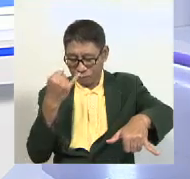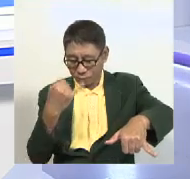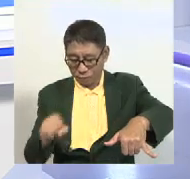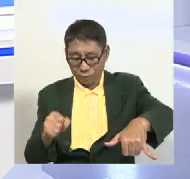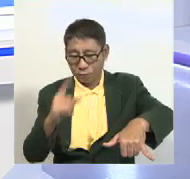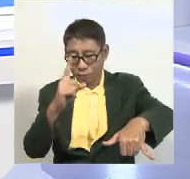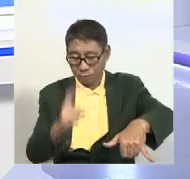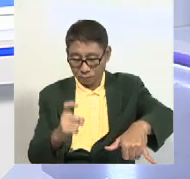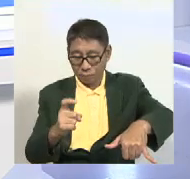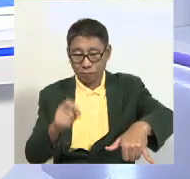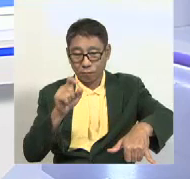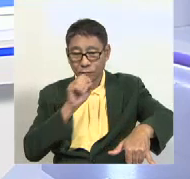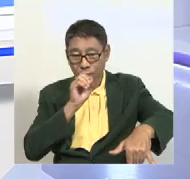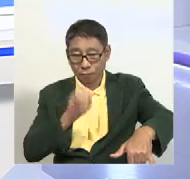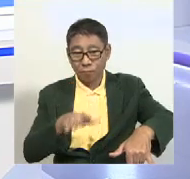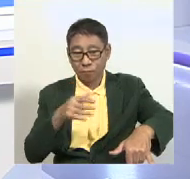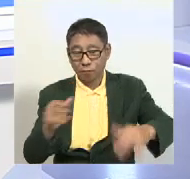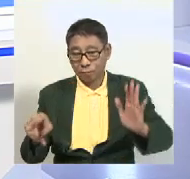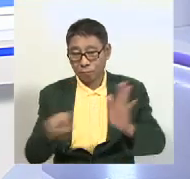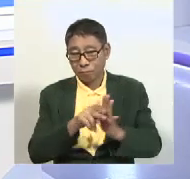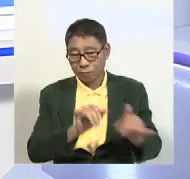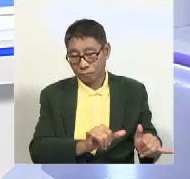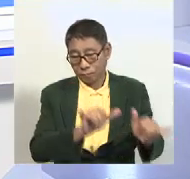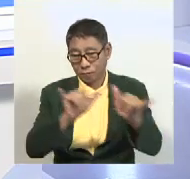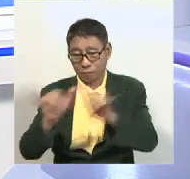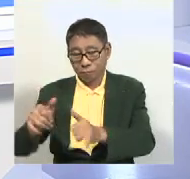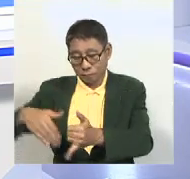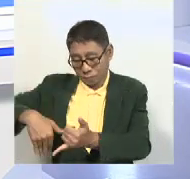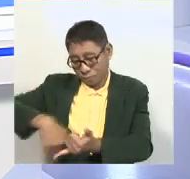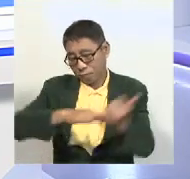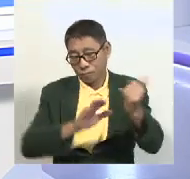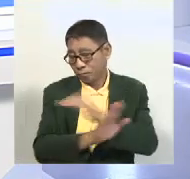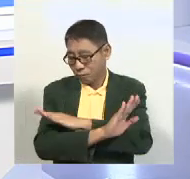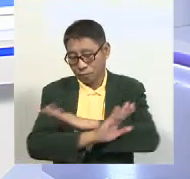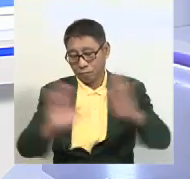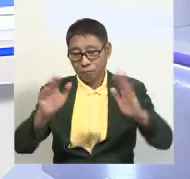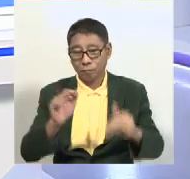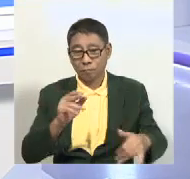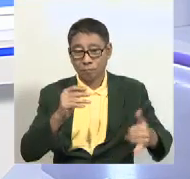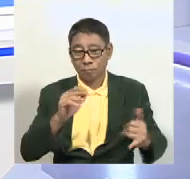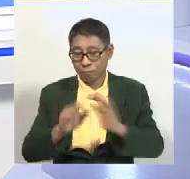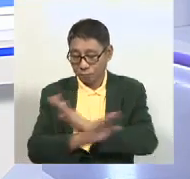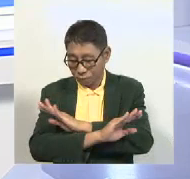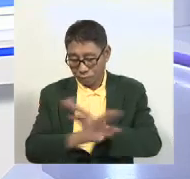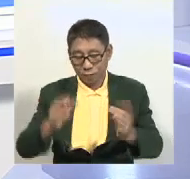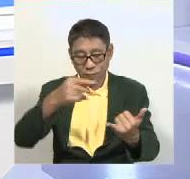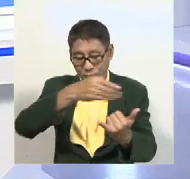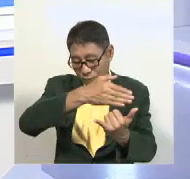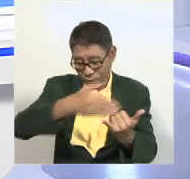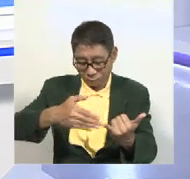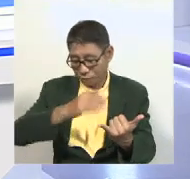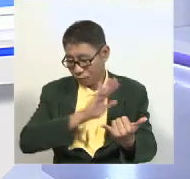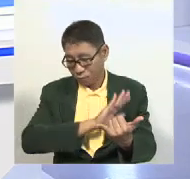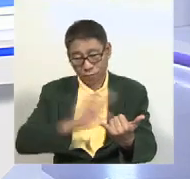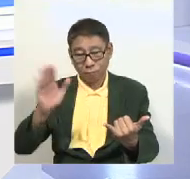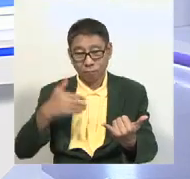กิดมีอาการตายเฉียบพลันเนี่ยต้องย้ำกันเลยว่าห้ามเคลื่อนย้ายออกจากฟาร์มเด็ดขาดหรือแม้แต่ห้ามผ่าชันสูตรซากเองในฟาร์มและ